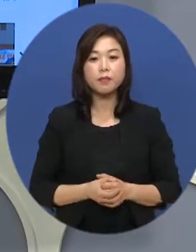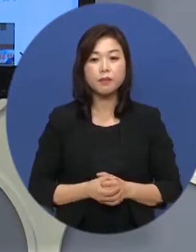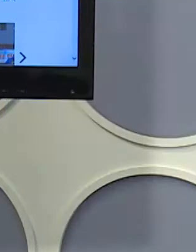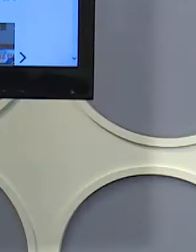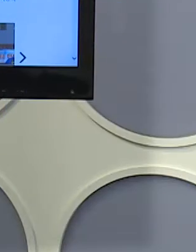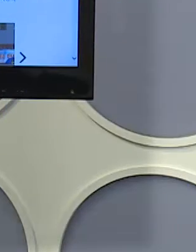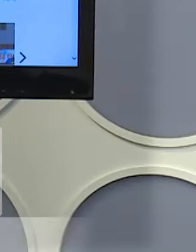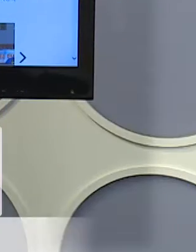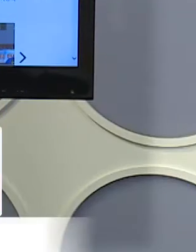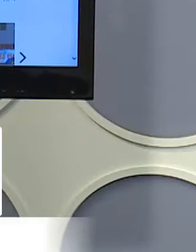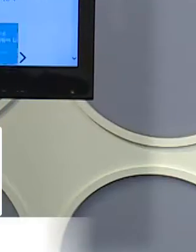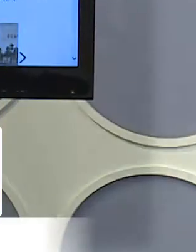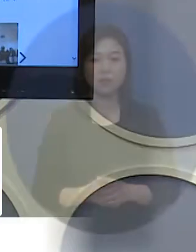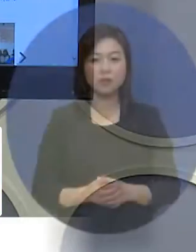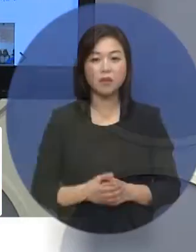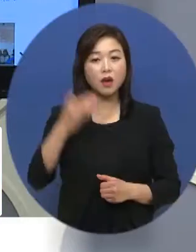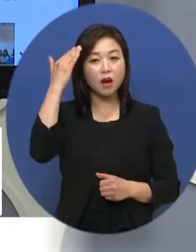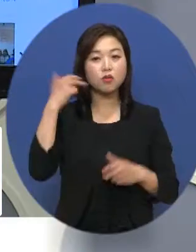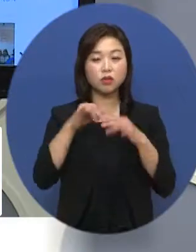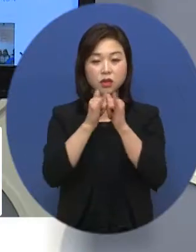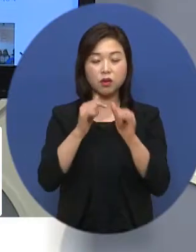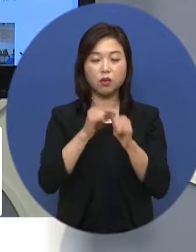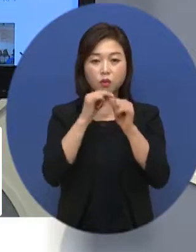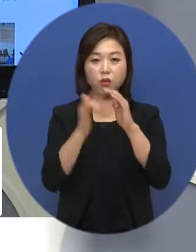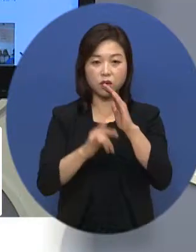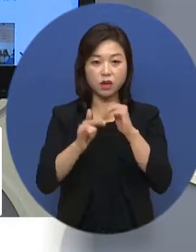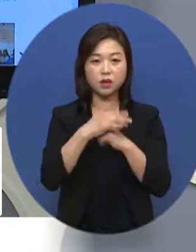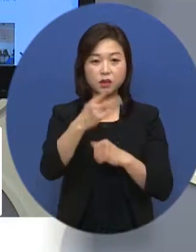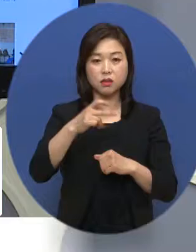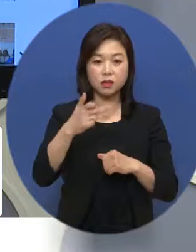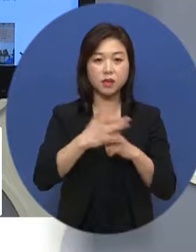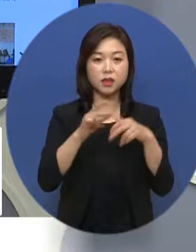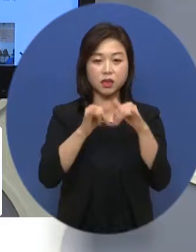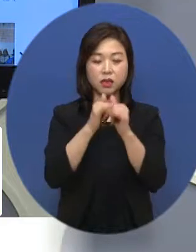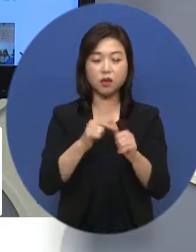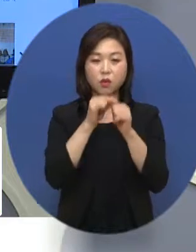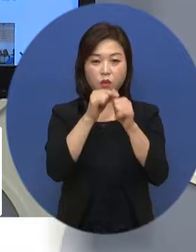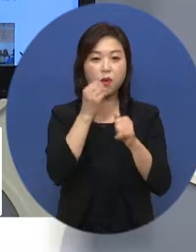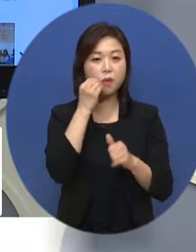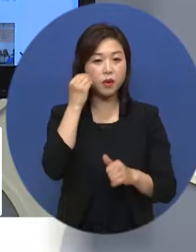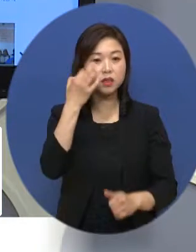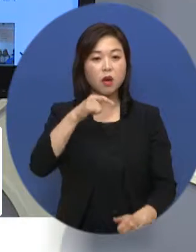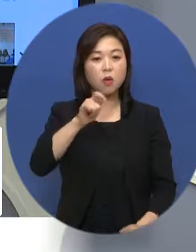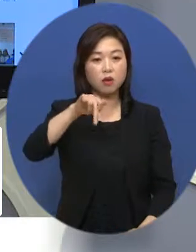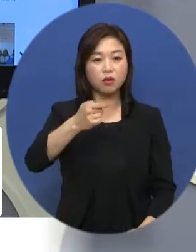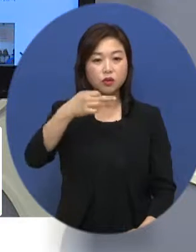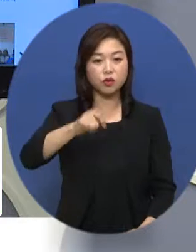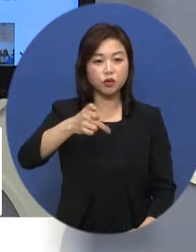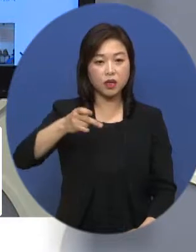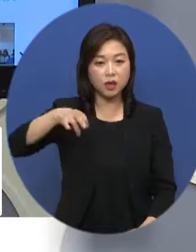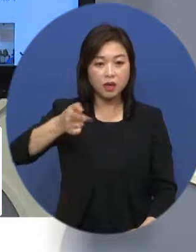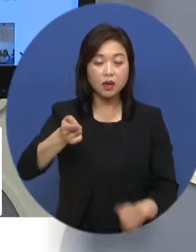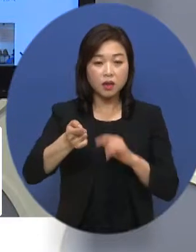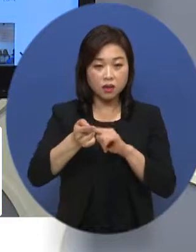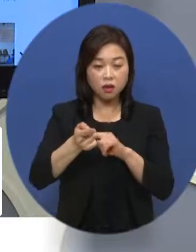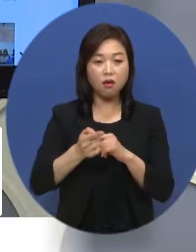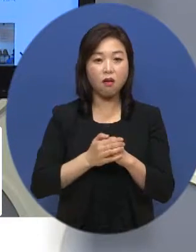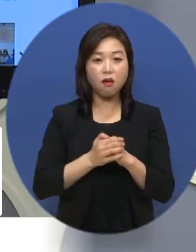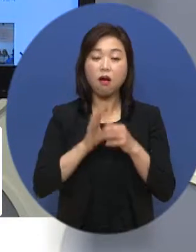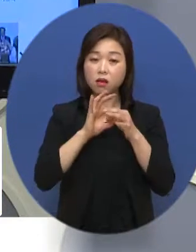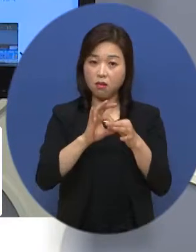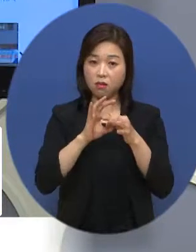소식입니다 한국장애인고용공단 이 2018년 장애인 고용 포털 워크 투 게도 이용 만족도 조사를